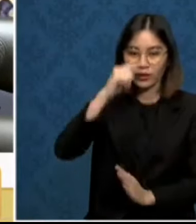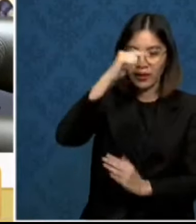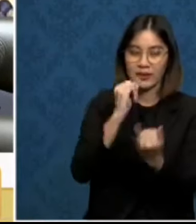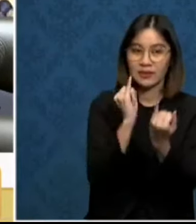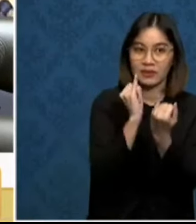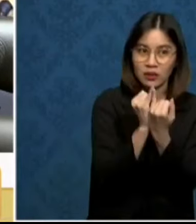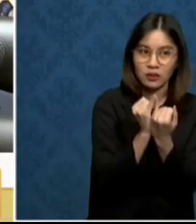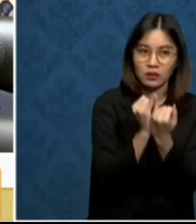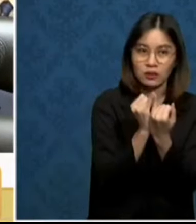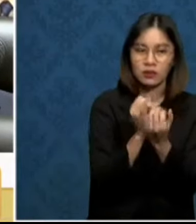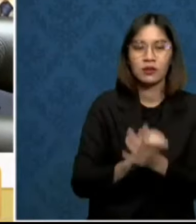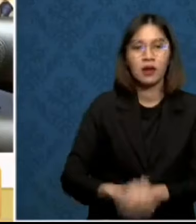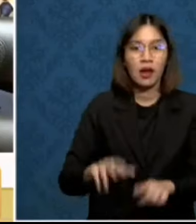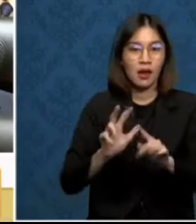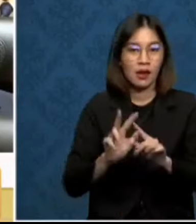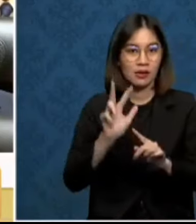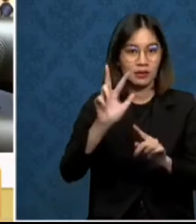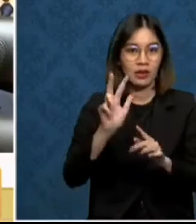แล้ว